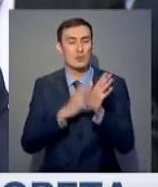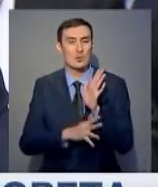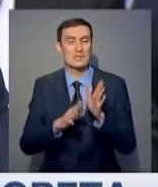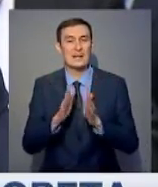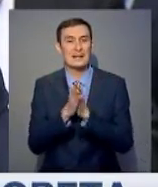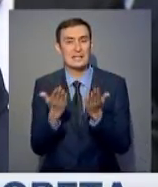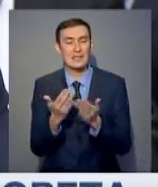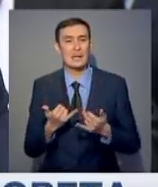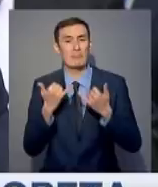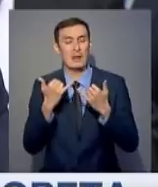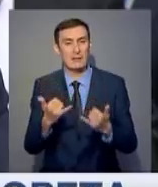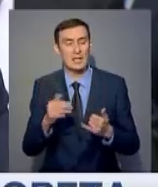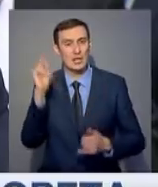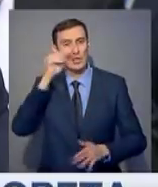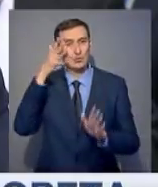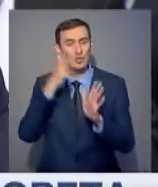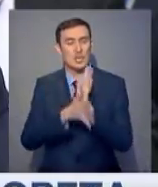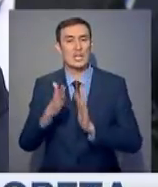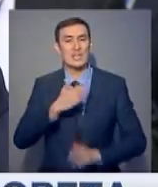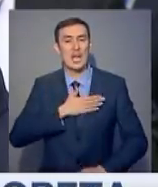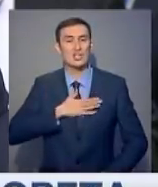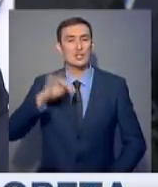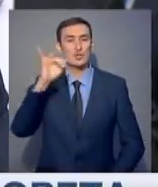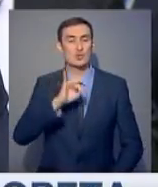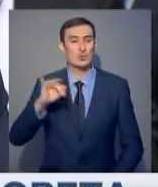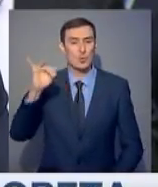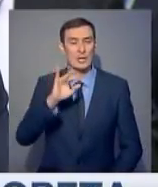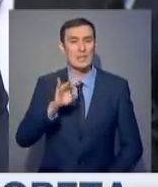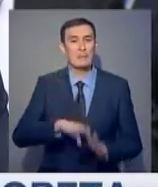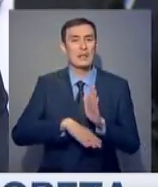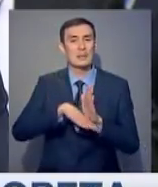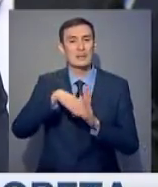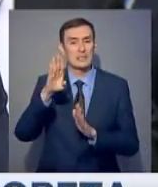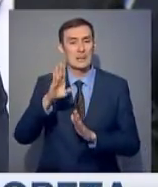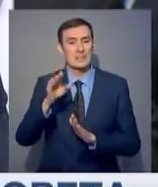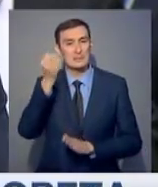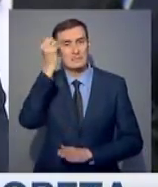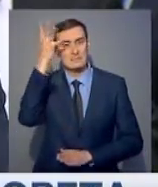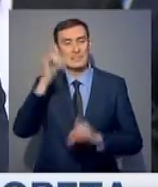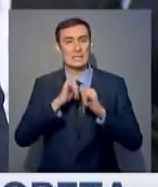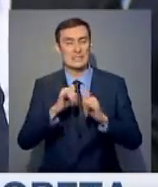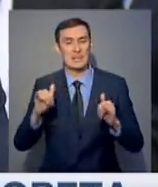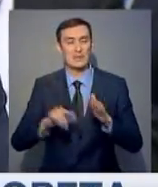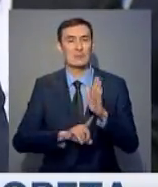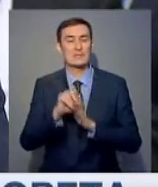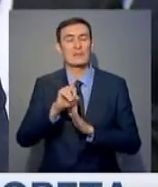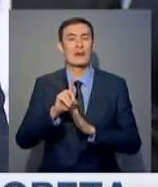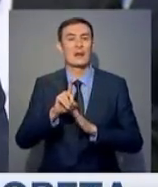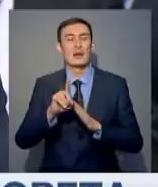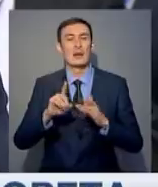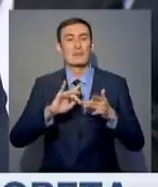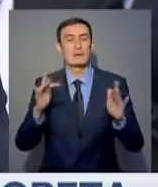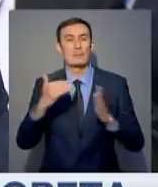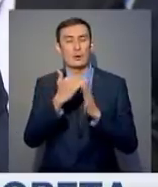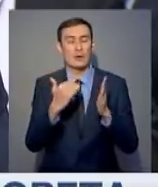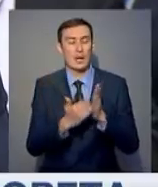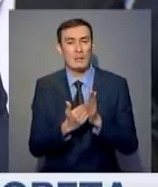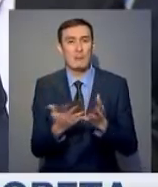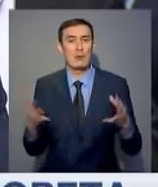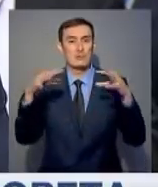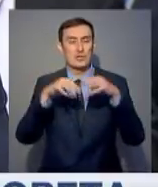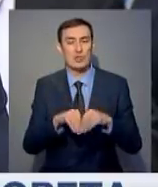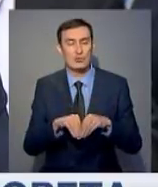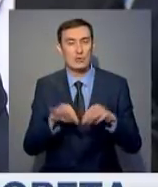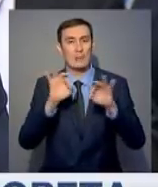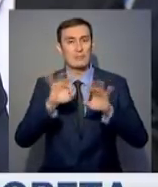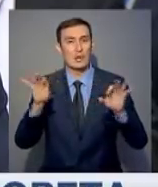направленных на изучение нашей истории и модернизации сознания запущен портал at all армий раз и посвящен и обобщение и